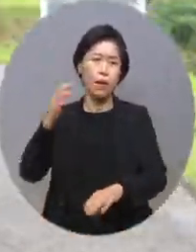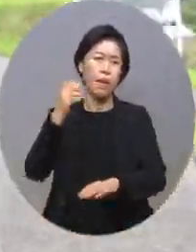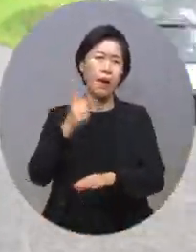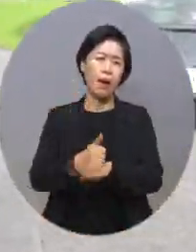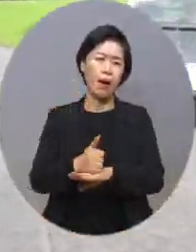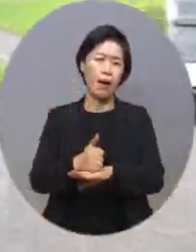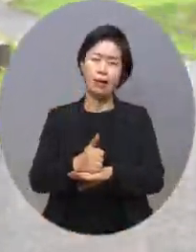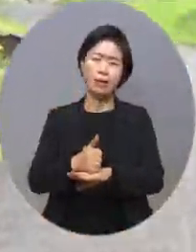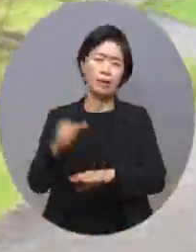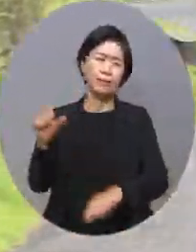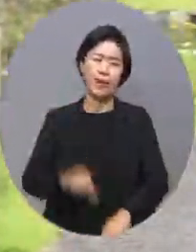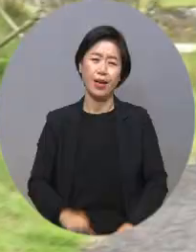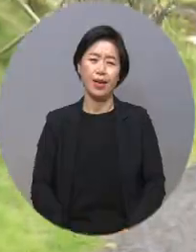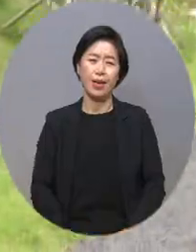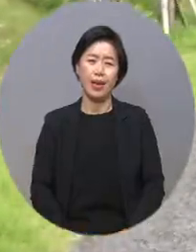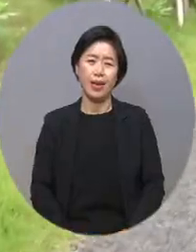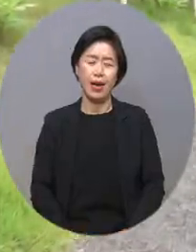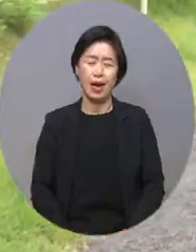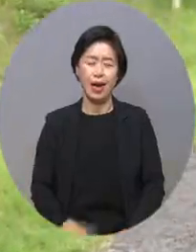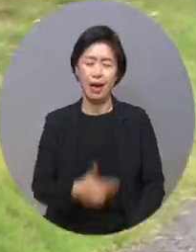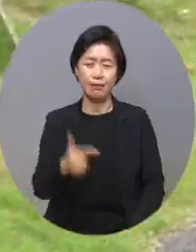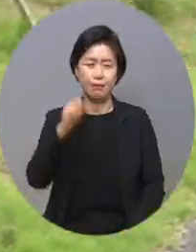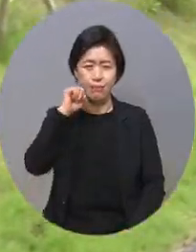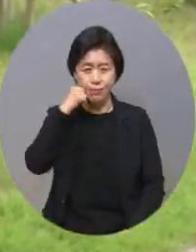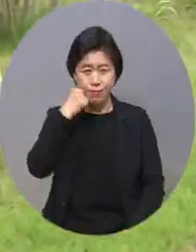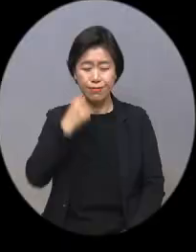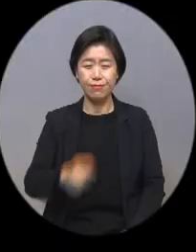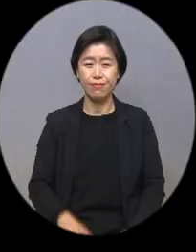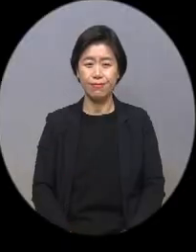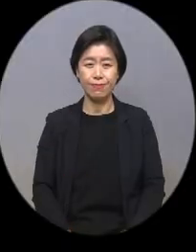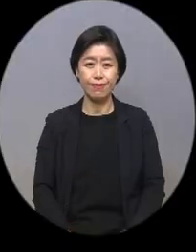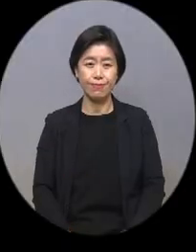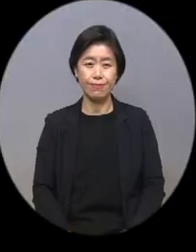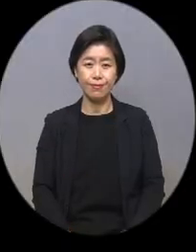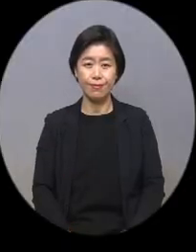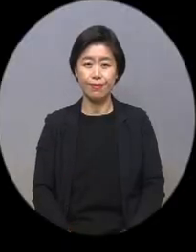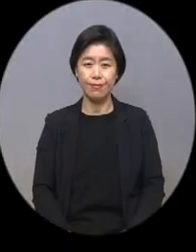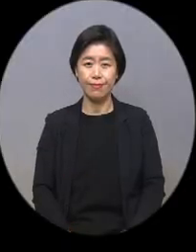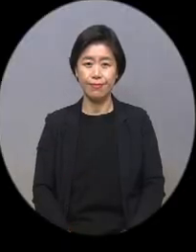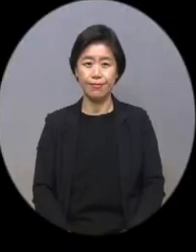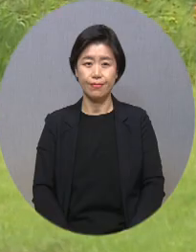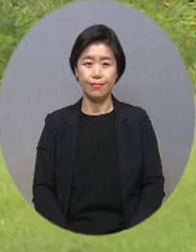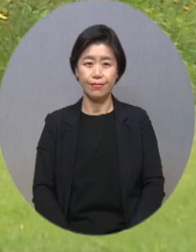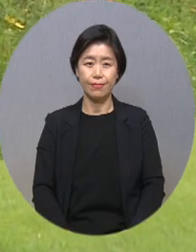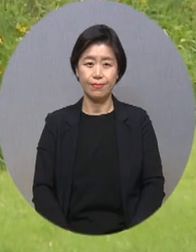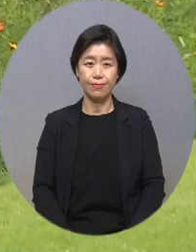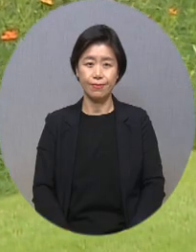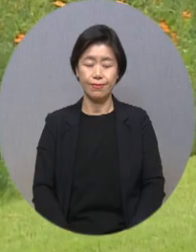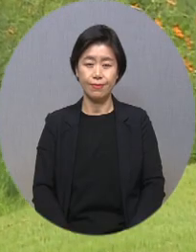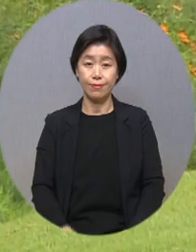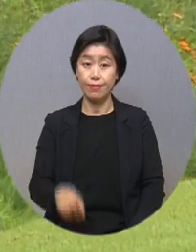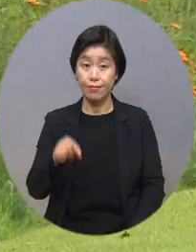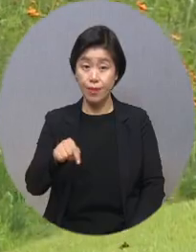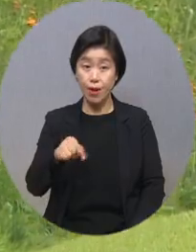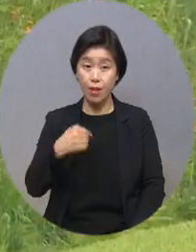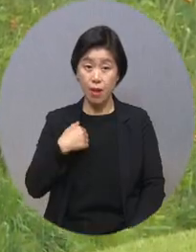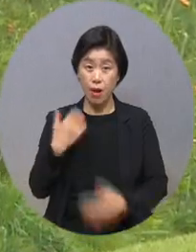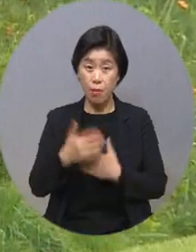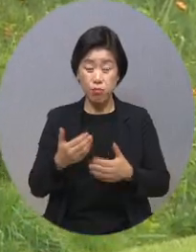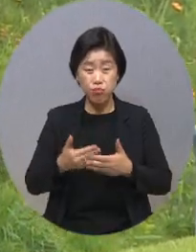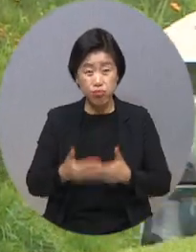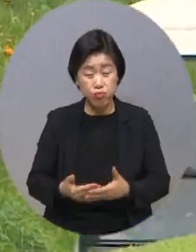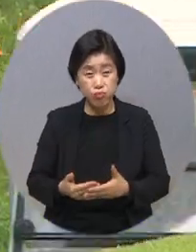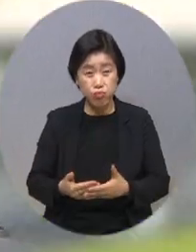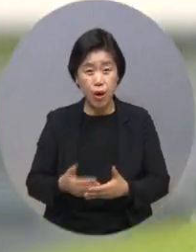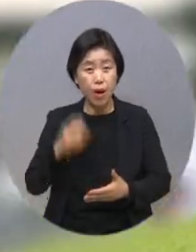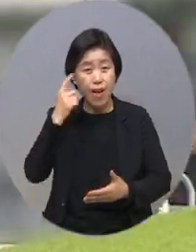진짜 그거 아 너무 어려워. 이게 내가 왜 이렇게 몸이 무겁나 했는데 비가 오니까